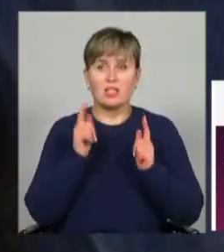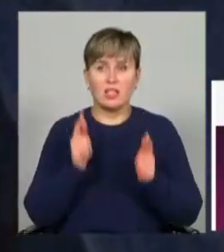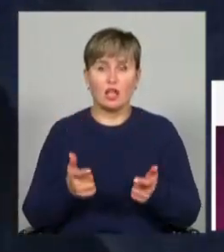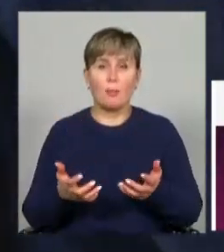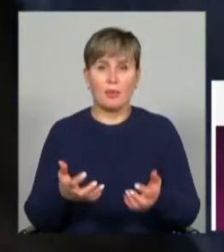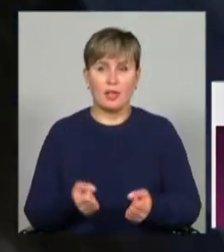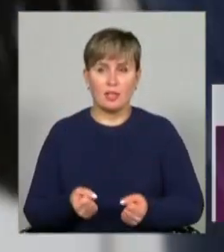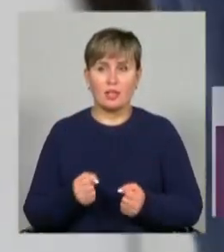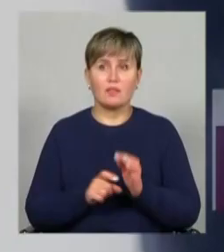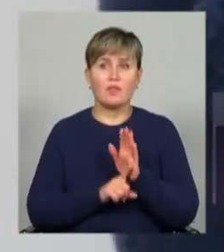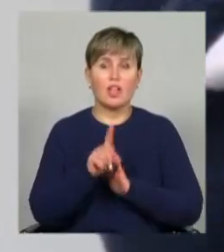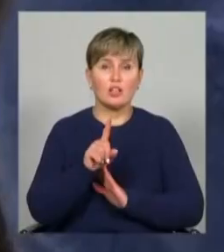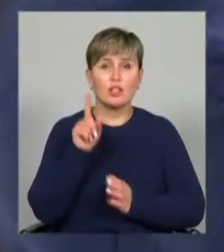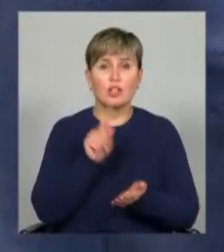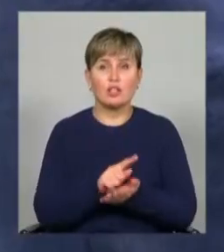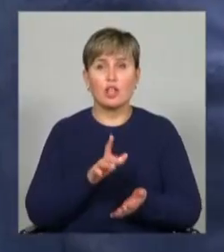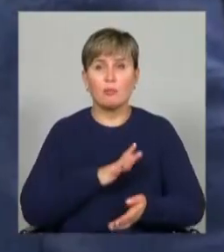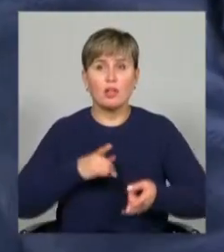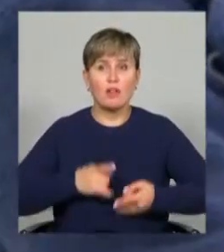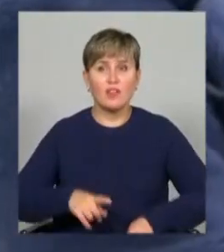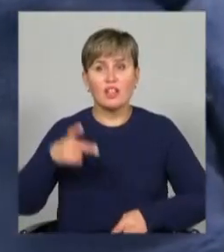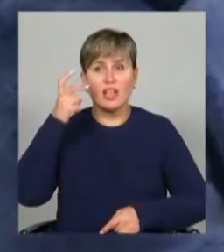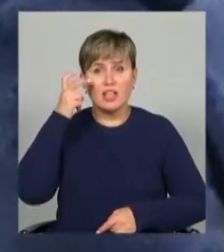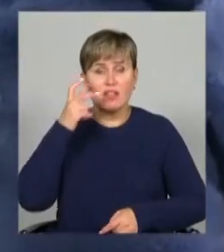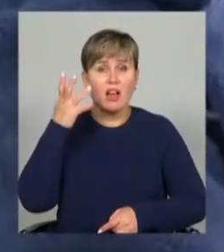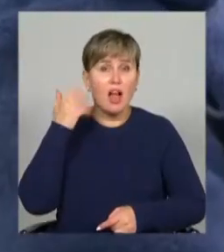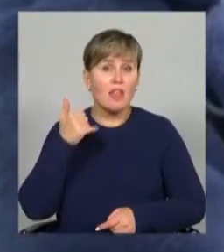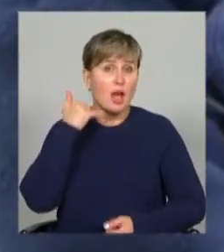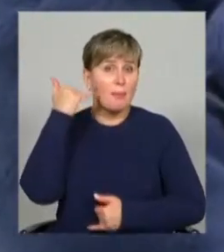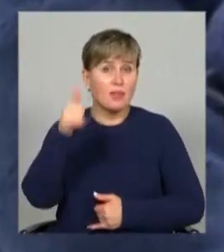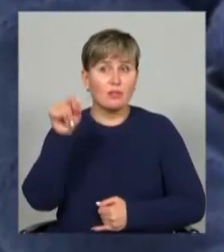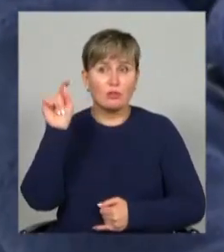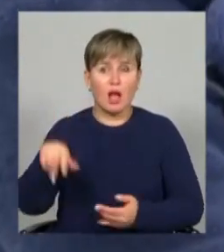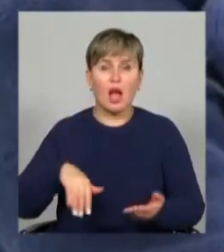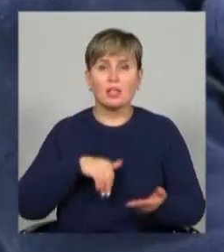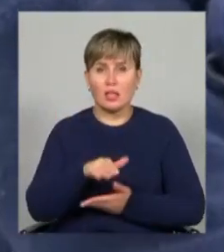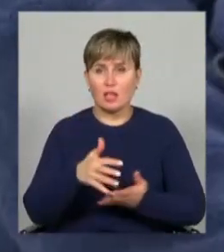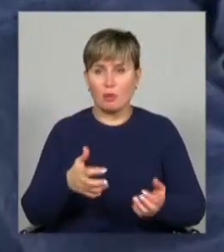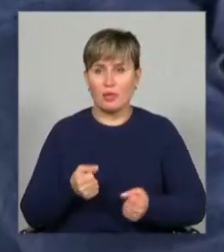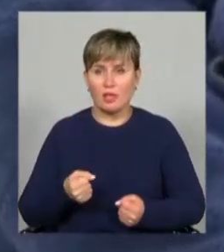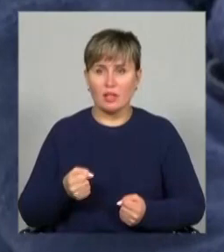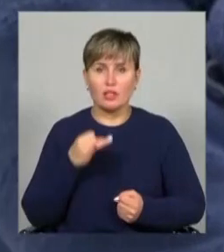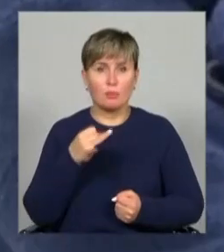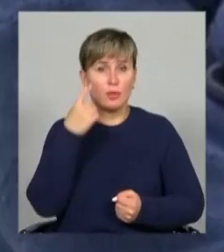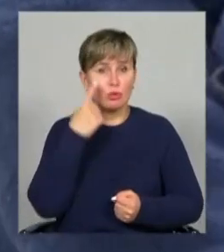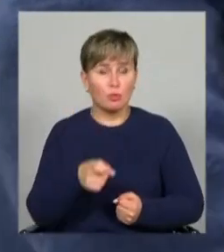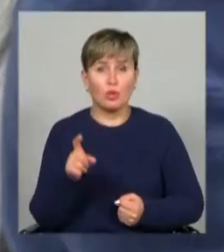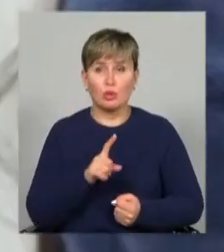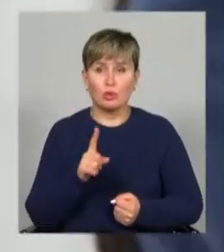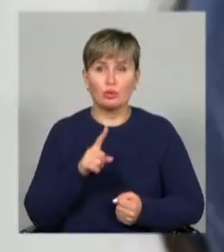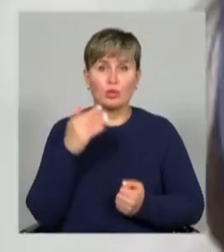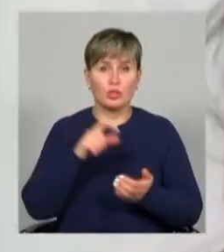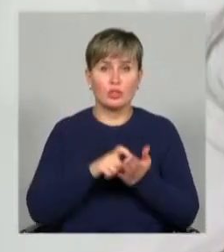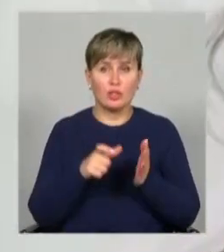принять ее. Изначально она должна была рожать в Киеве, но когда мы позвонили туда, они отказались принять нас и предупредили, что на их